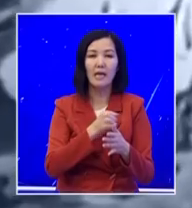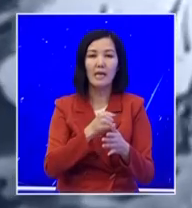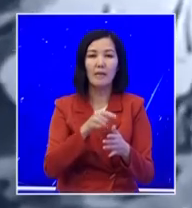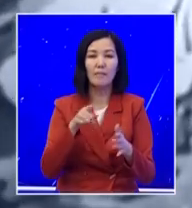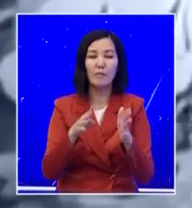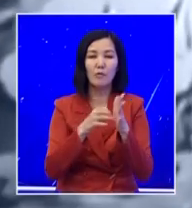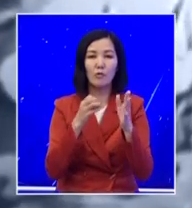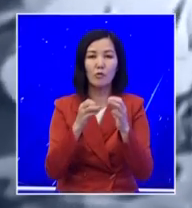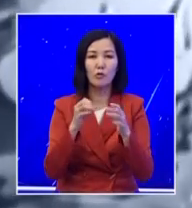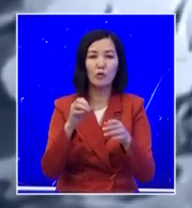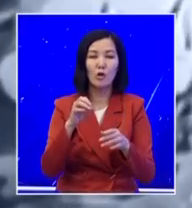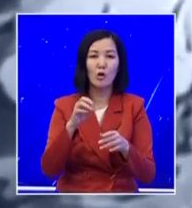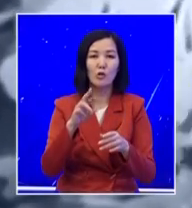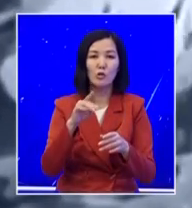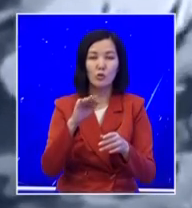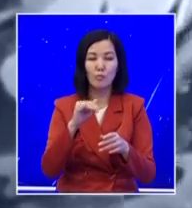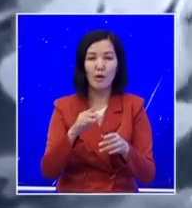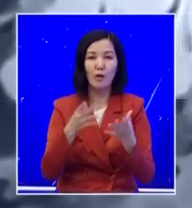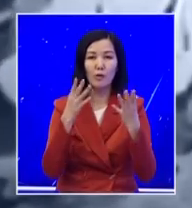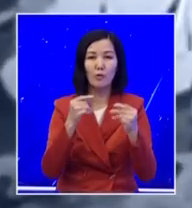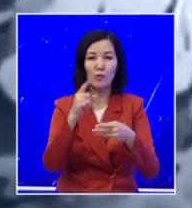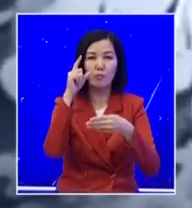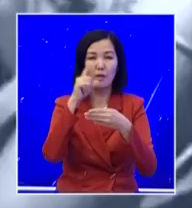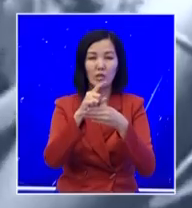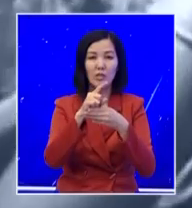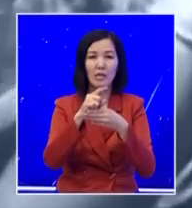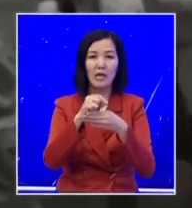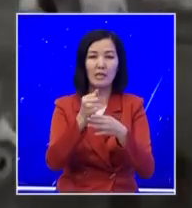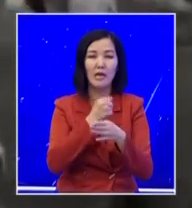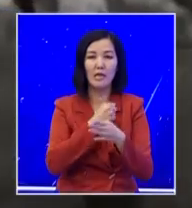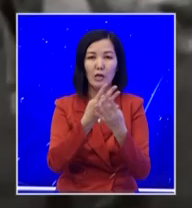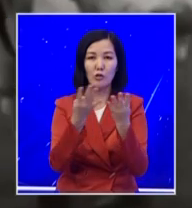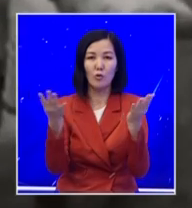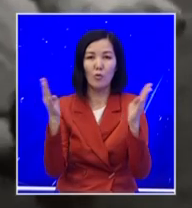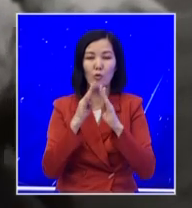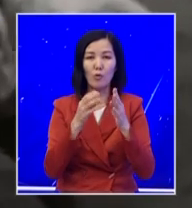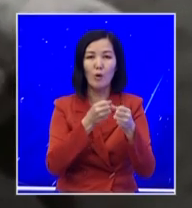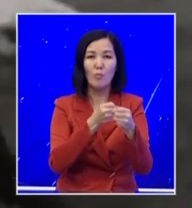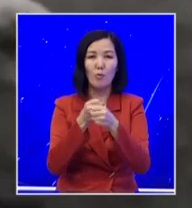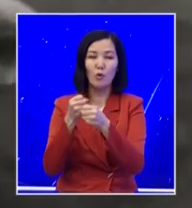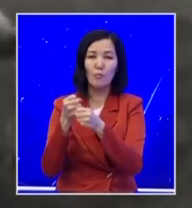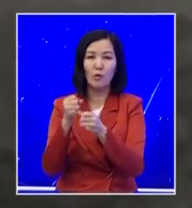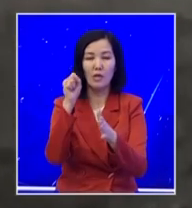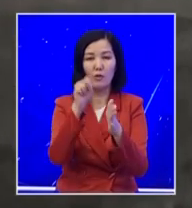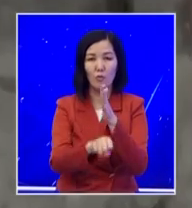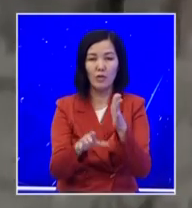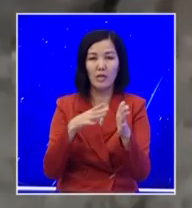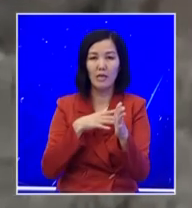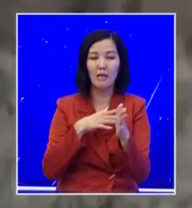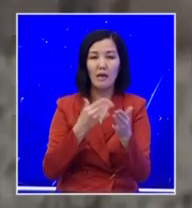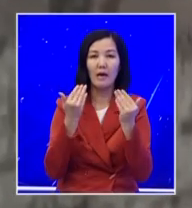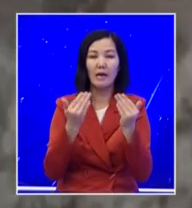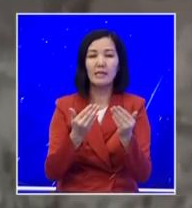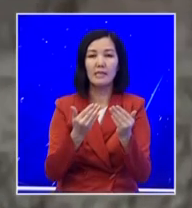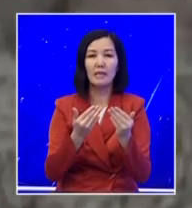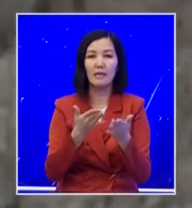жылы жұма күні мешітке жиналған халықты қалың әскер 3 шақтан қоршап, пулеметпен атқан. Ол жер әлі күнге елеусіз,